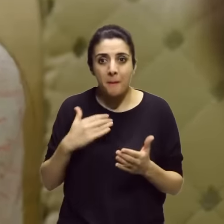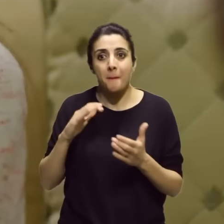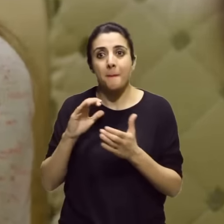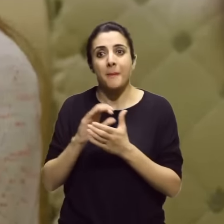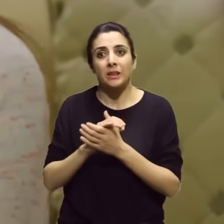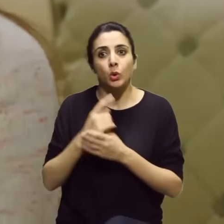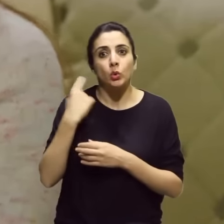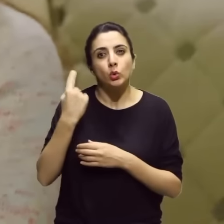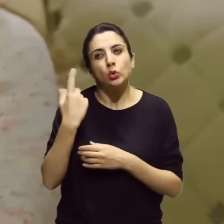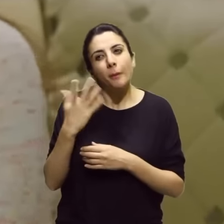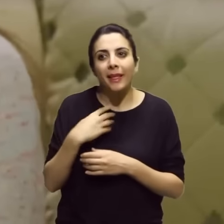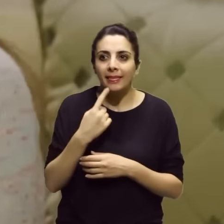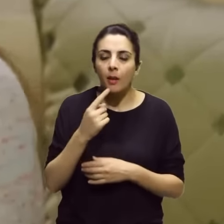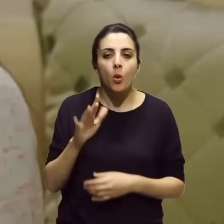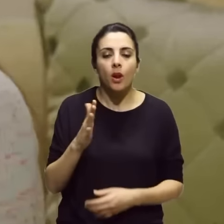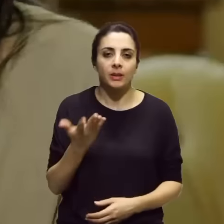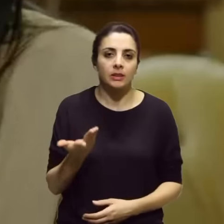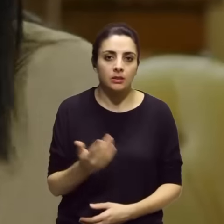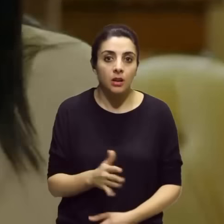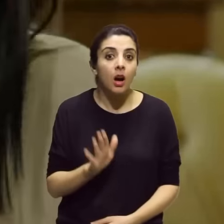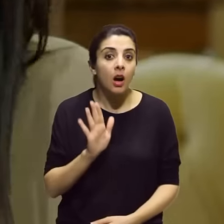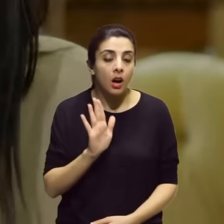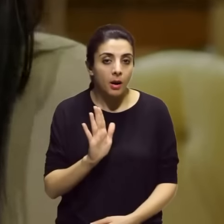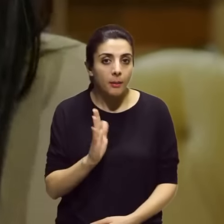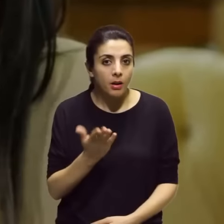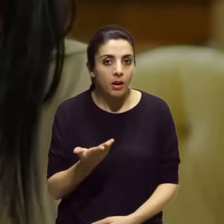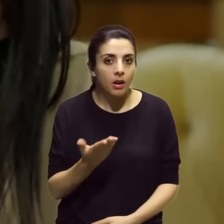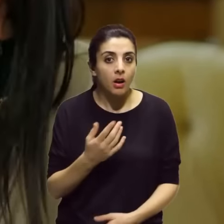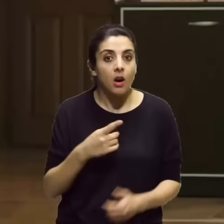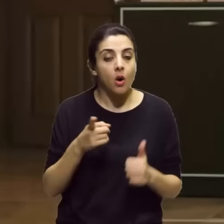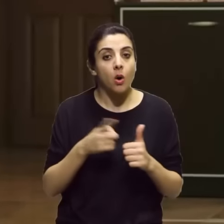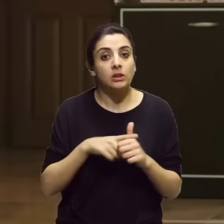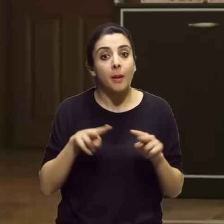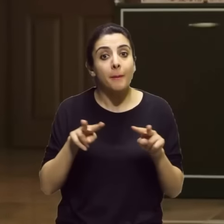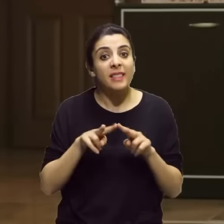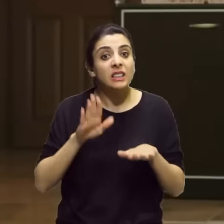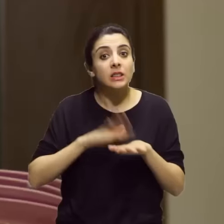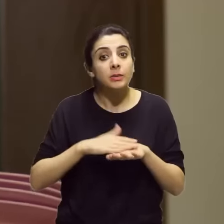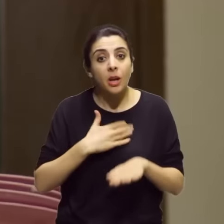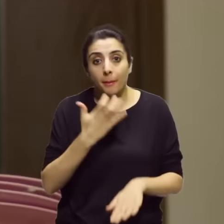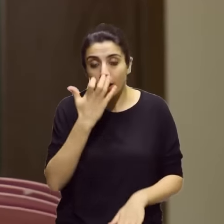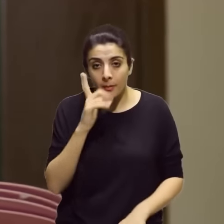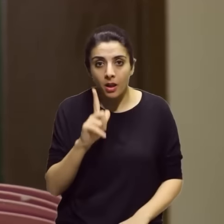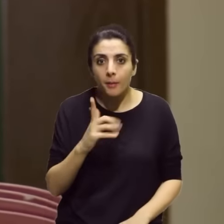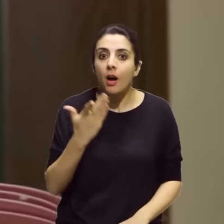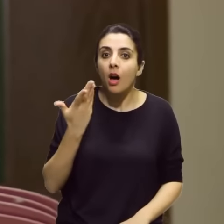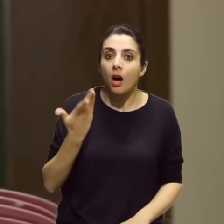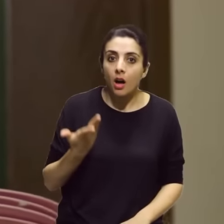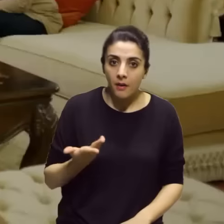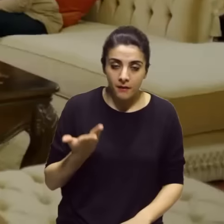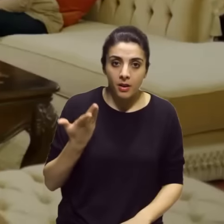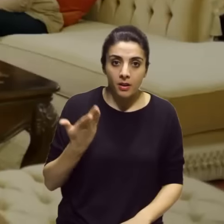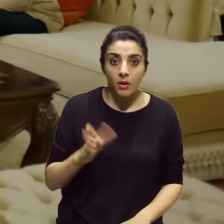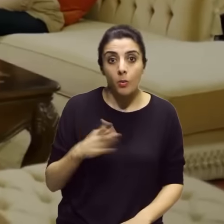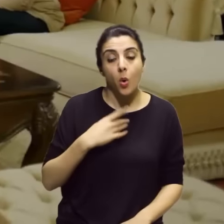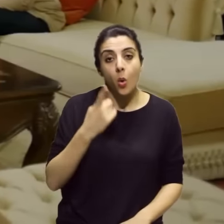Barışmayı düşünüyoruz filan deriz sonra. Ama önce Menteş'in hamlesini beklemek lazım. Evet evet kesinlikle. Evet. Önce